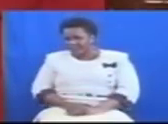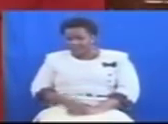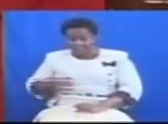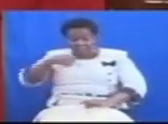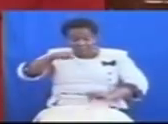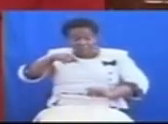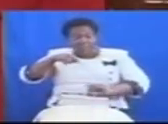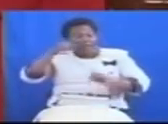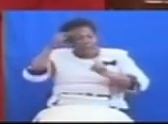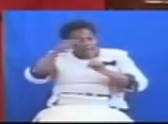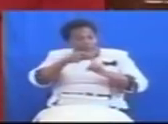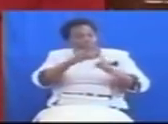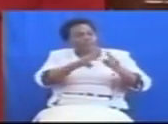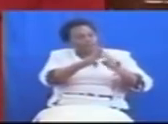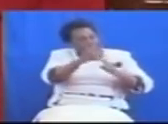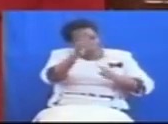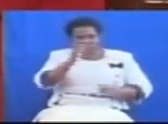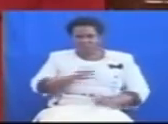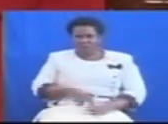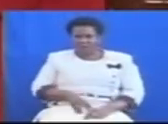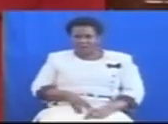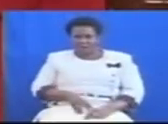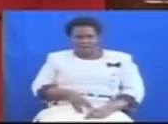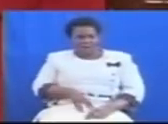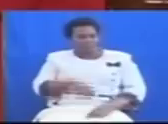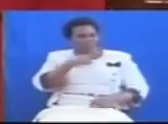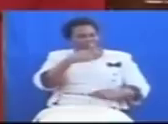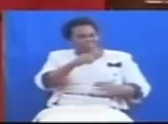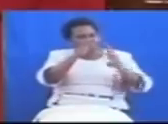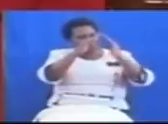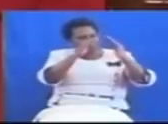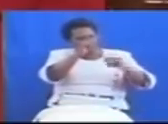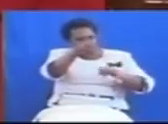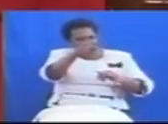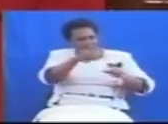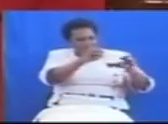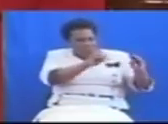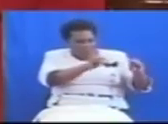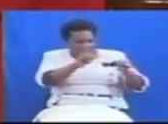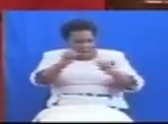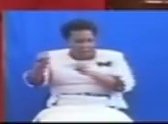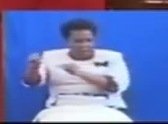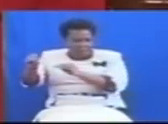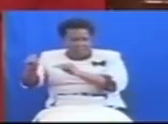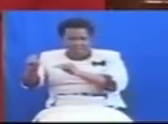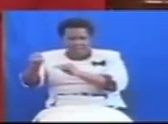kwamba wanapokuwa wanaondoa wananchi kwenye maeneo yao, kwa sababu serikali ndio inakuwa imefanya uzembe